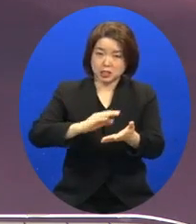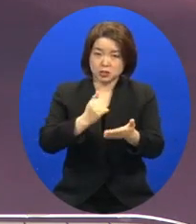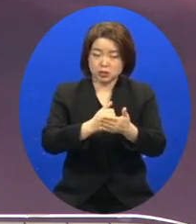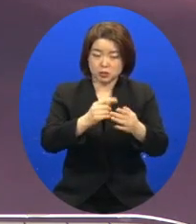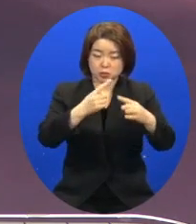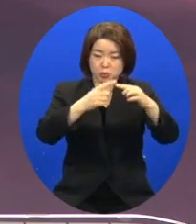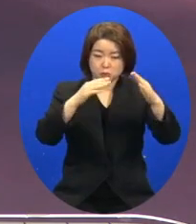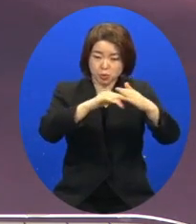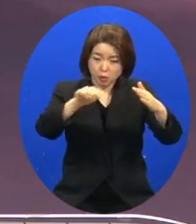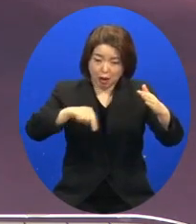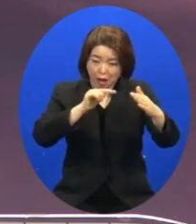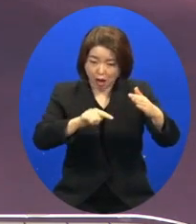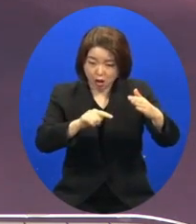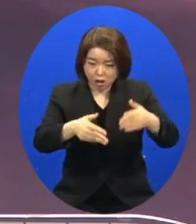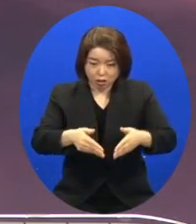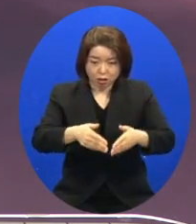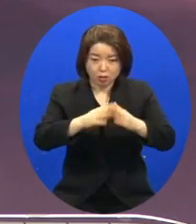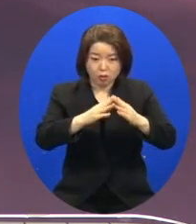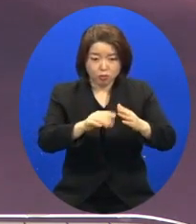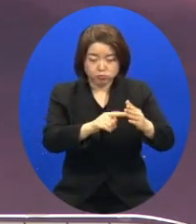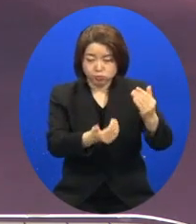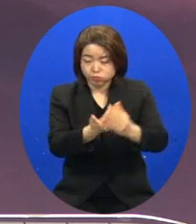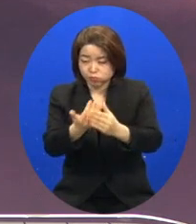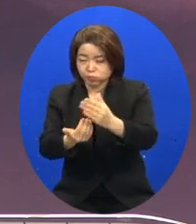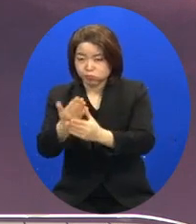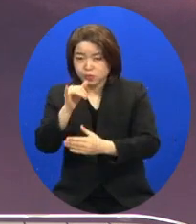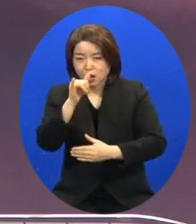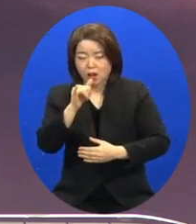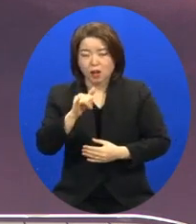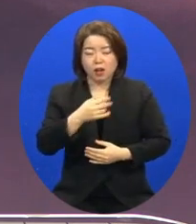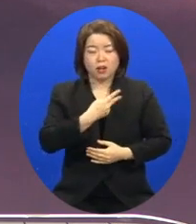일어나고 있으니 사도 바울로서는 기가 막힐 일이죠.